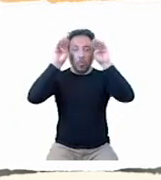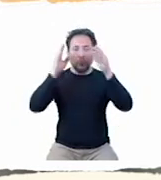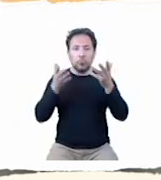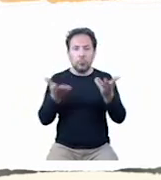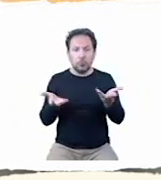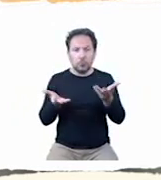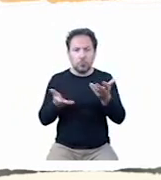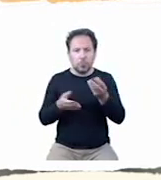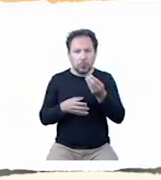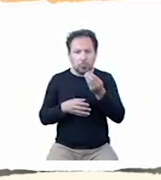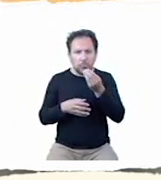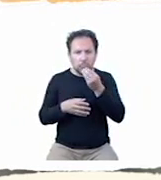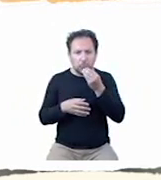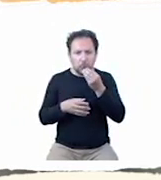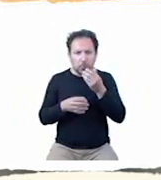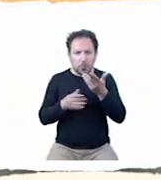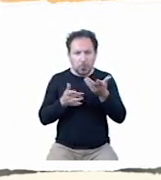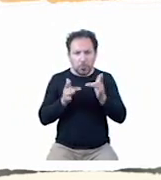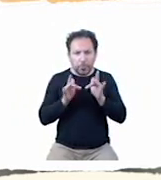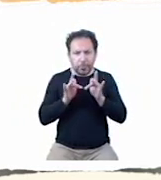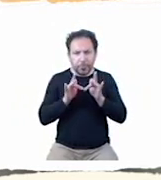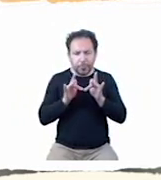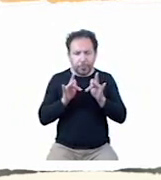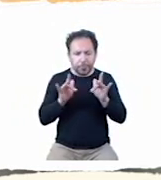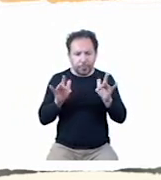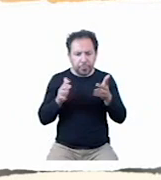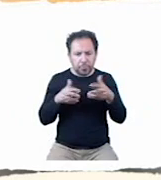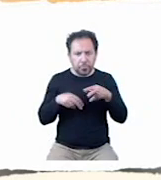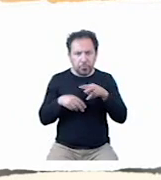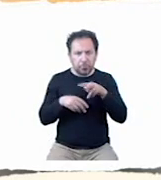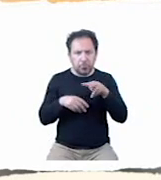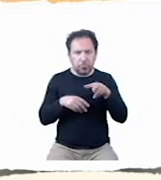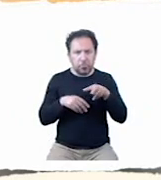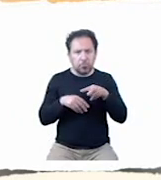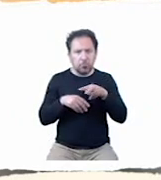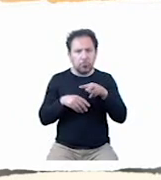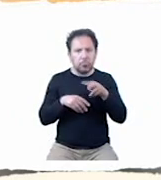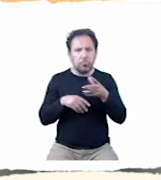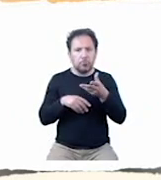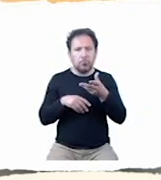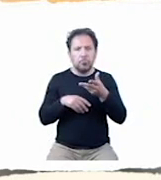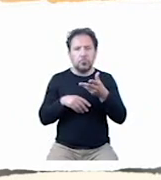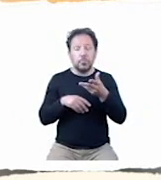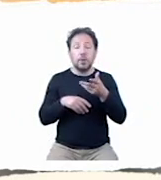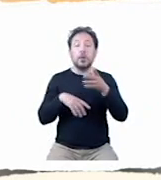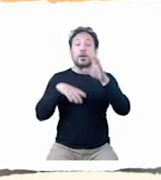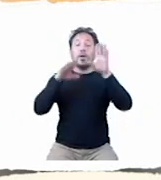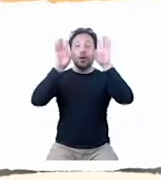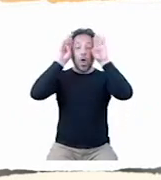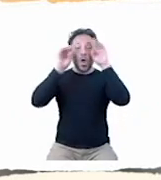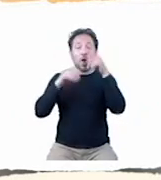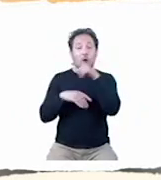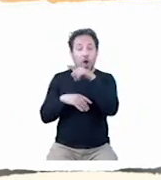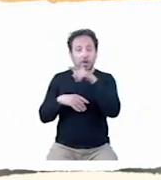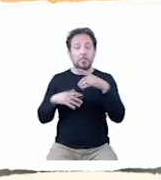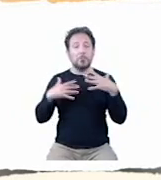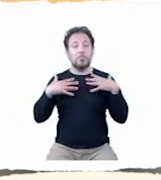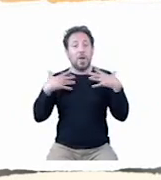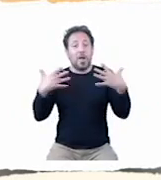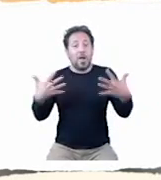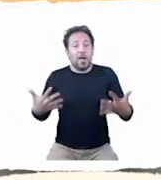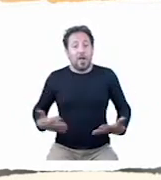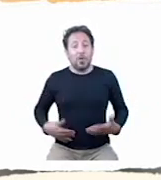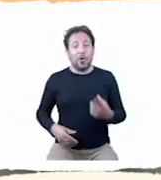aveva un maglione rosso con il collo a tartaruga, ma Crystal Kitty ci rotolava sopra